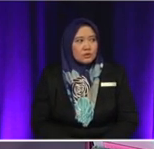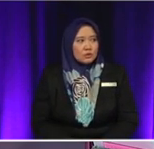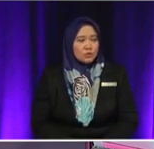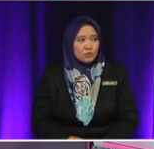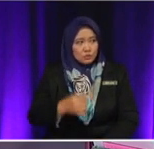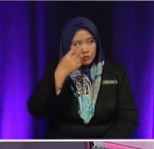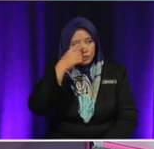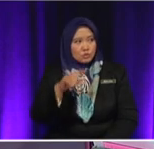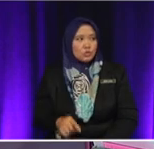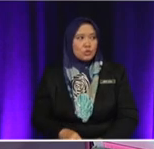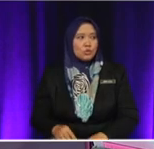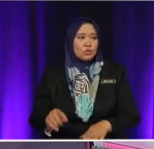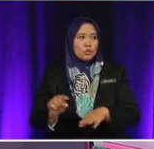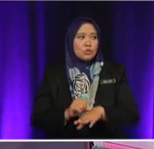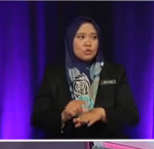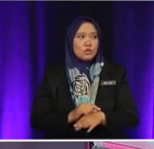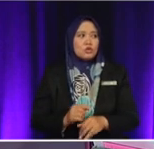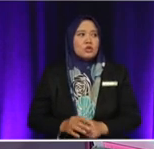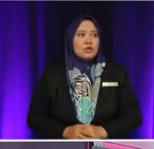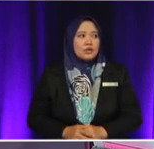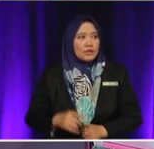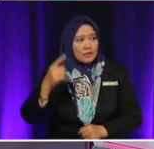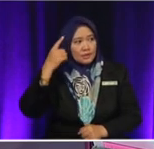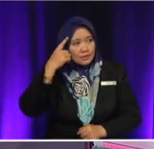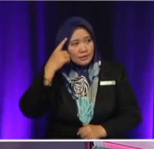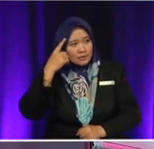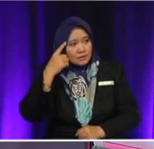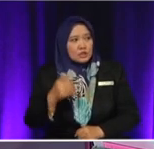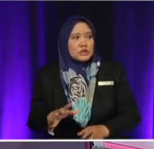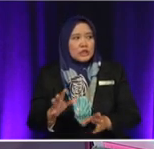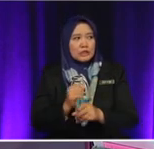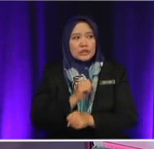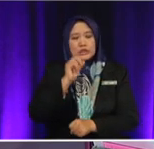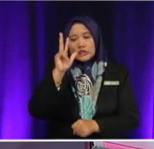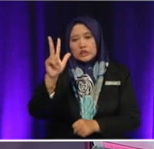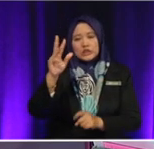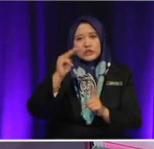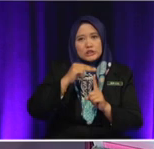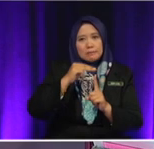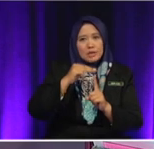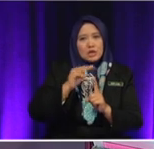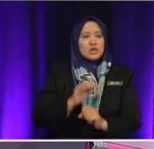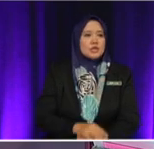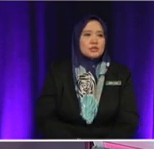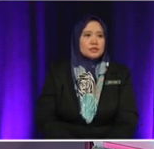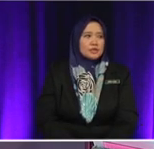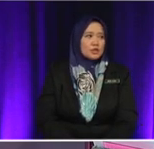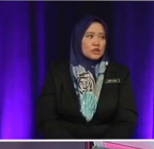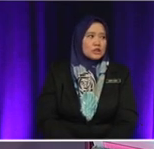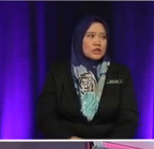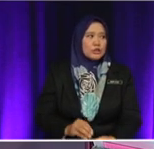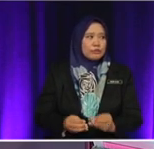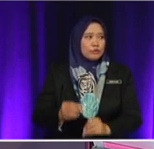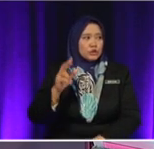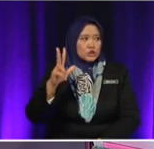masalah, menilai kewajaran, buat pertimbangan. Okey, bagus. Dapat 3 markah juga. Wah, dalam tangan. Tahniah. Okey, dan yang ketiga,